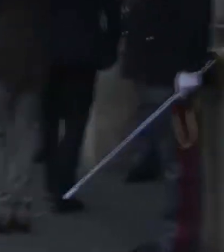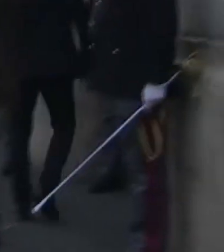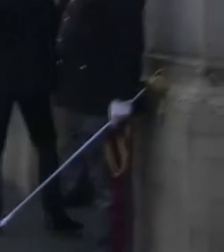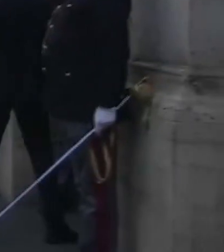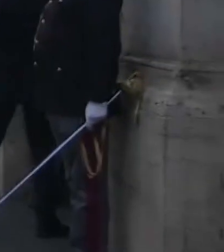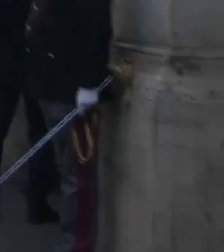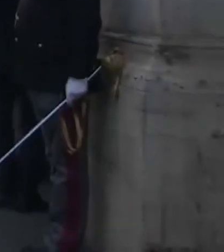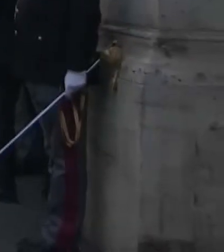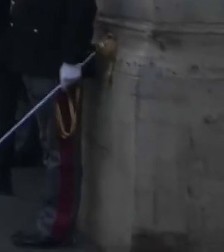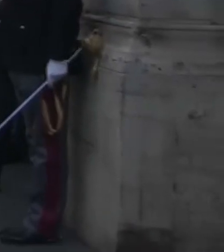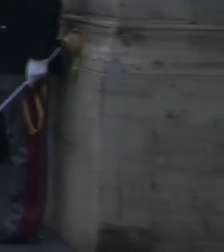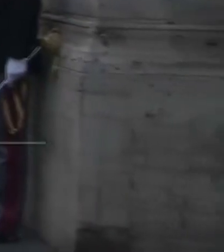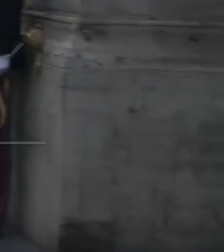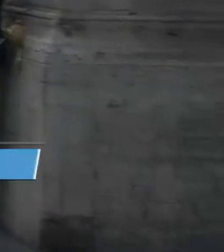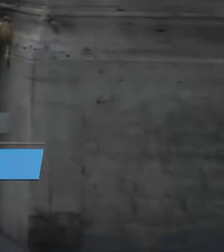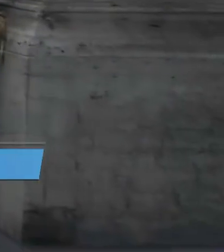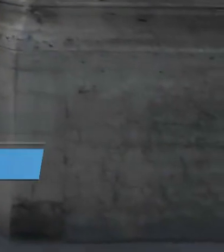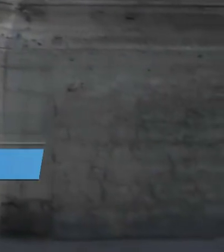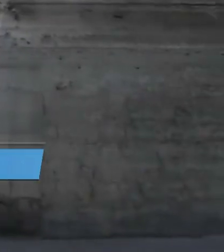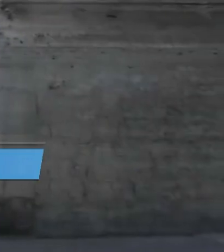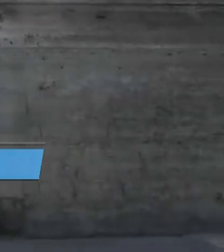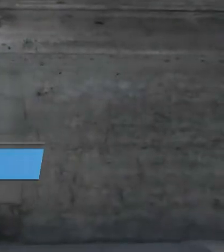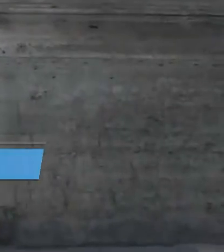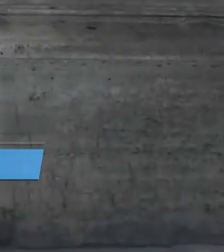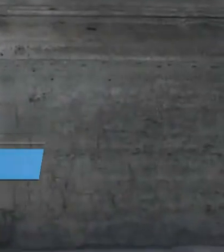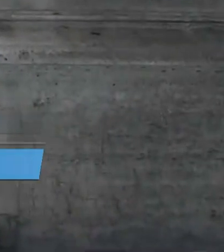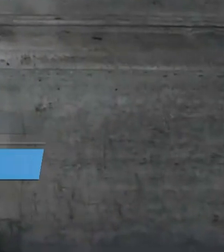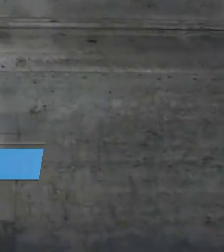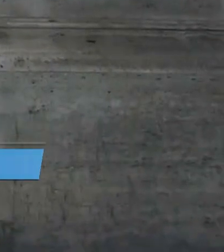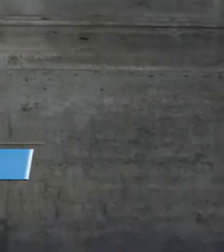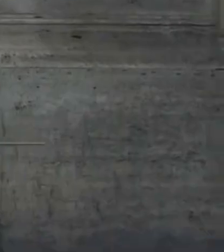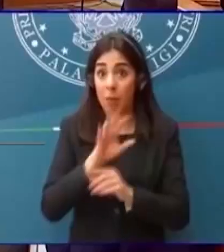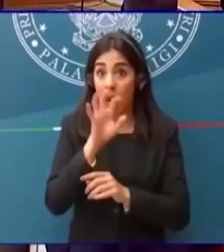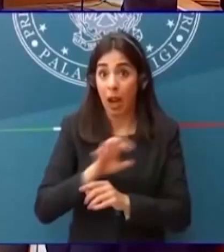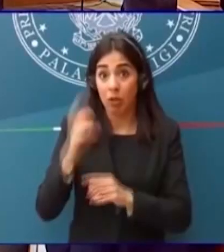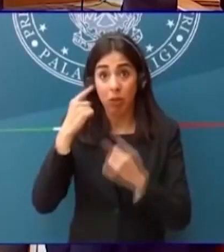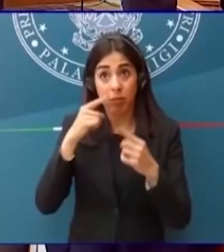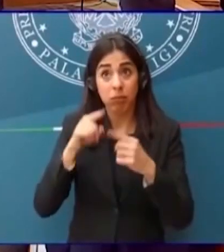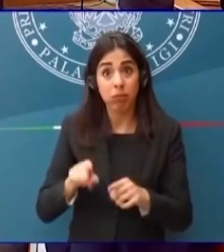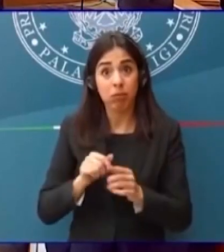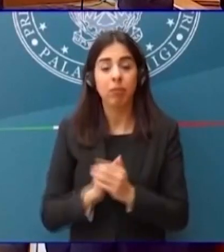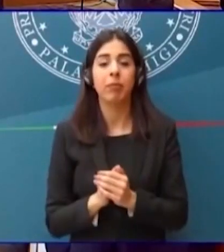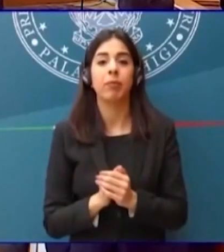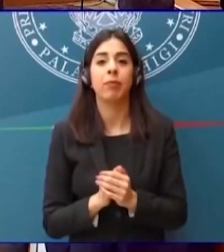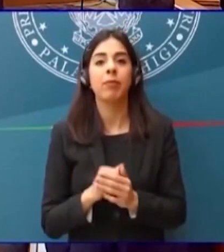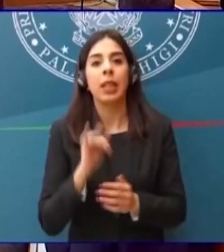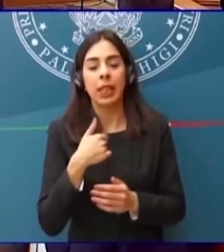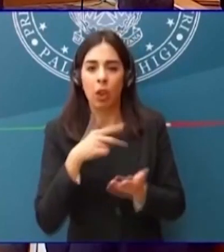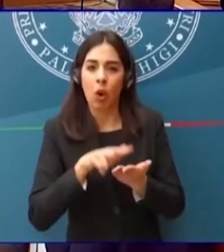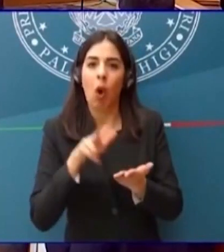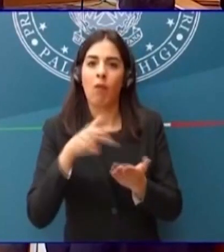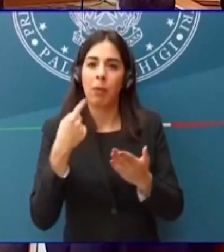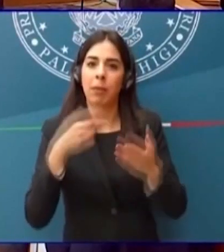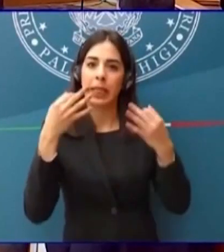tutto campo dalla riapertura delle scuole vaccini alle misure economiche e il giorno dopo il vertice europeo il presidente